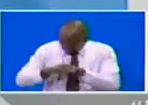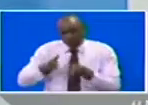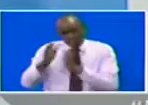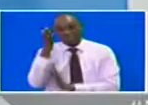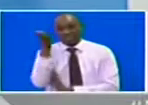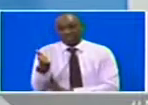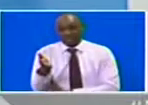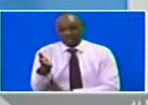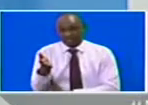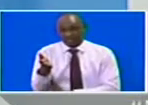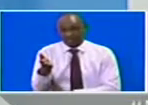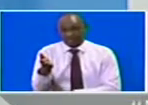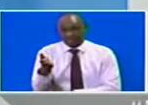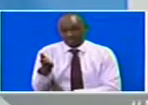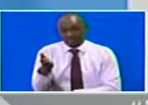opportunity,